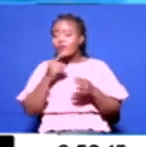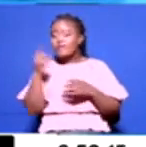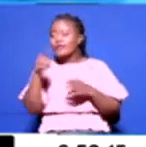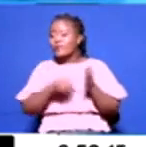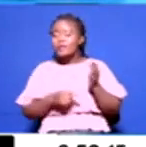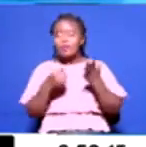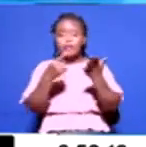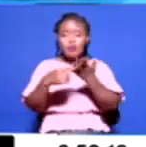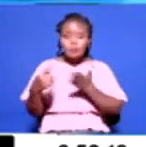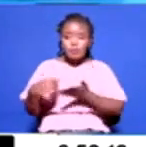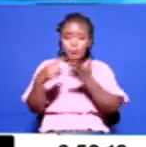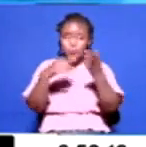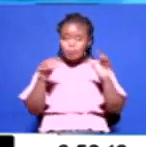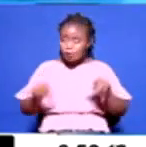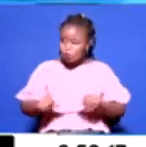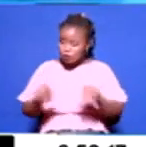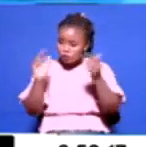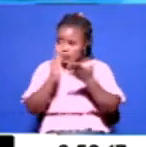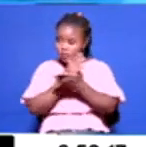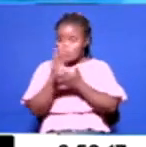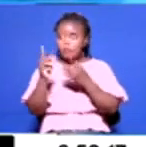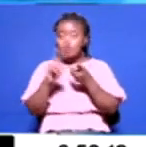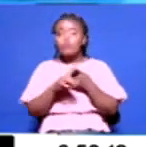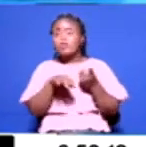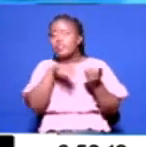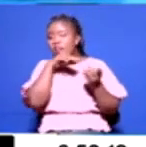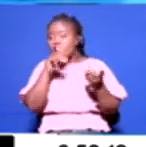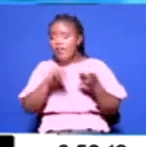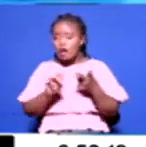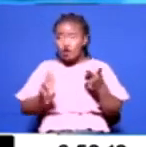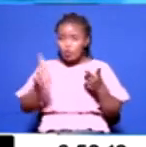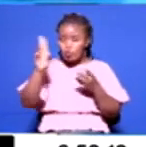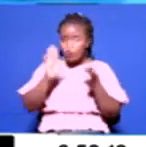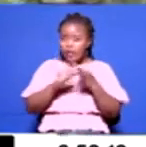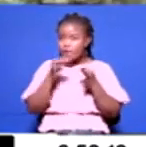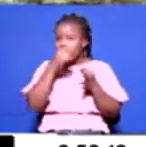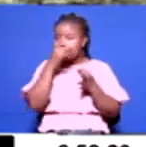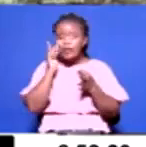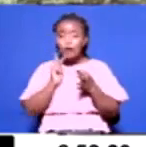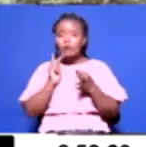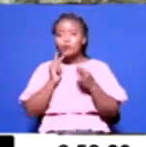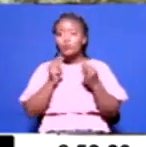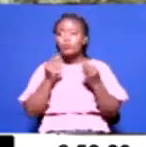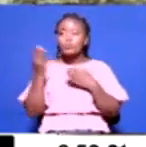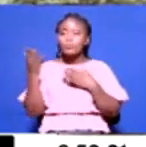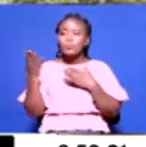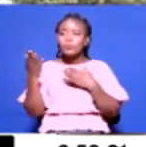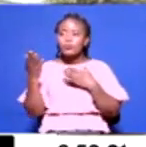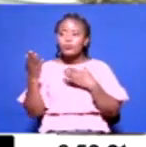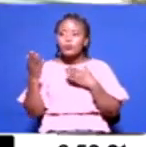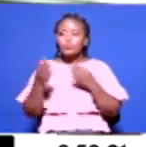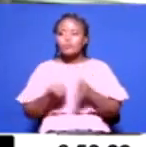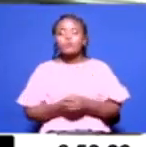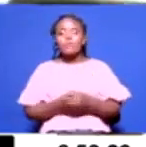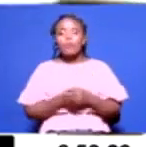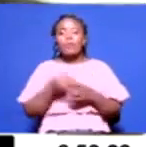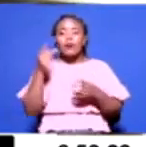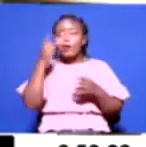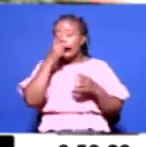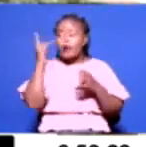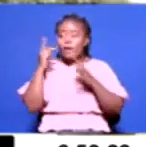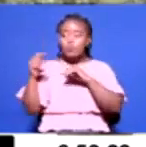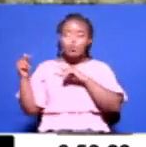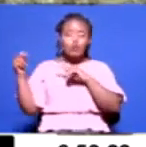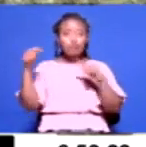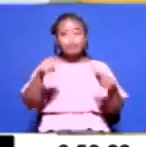rais kuhusu muungano huo utakavyomteua mgombea mwenza. Tazama. Kalonzo alihudhuria ibada ya